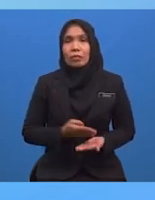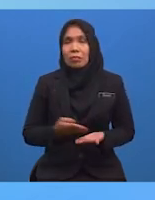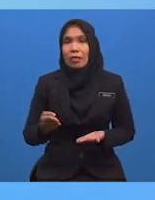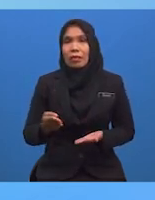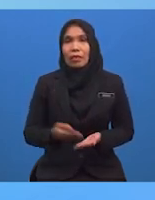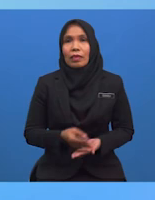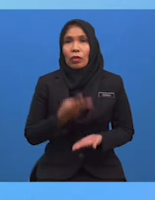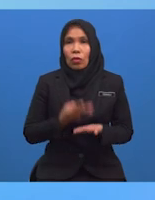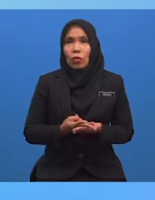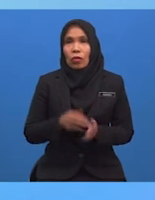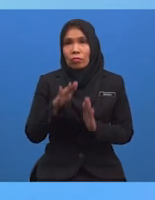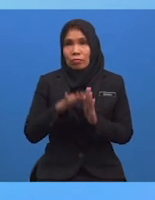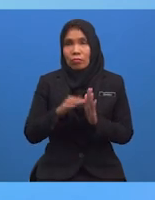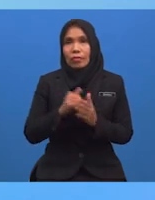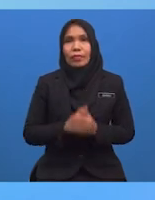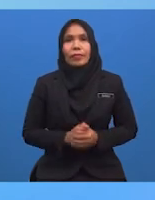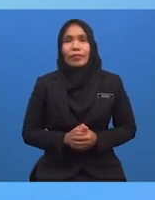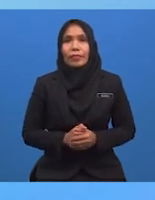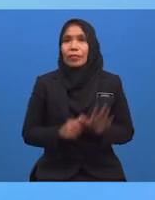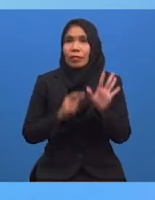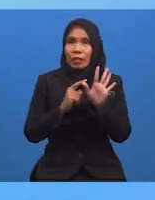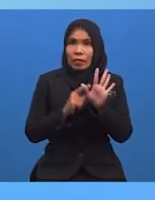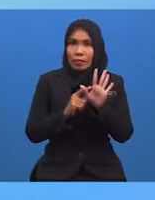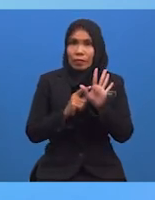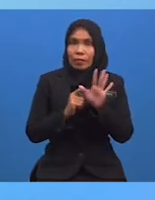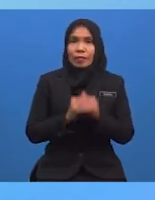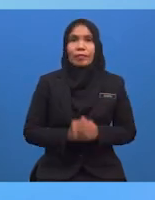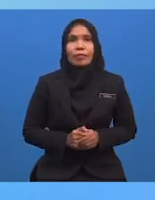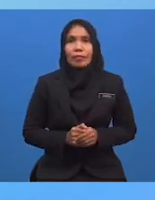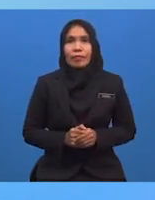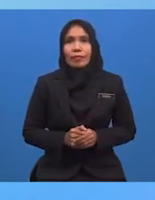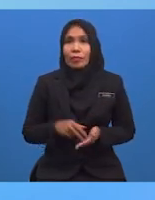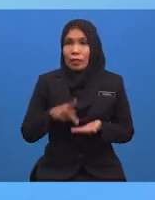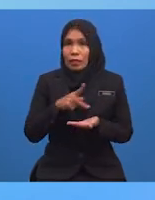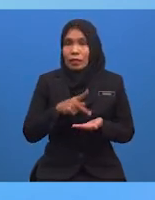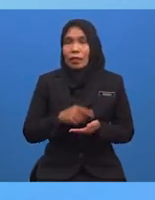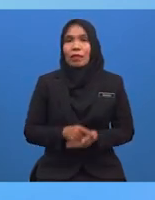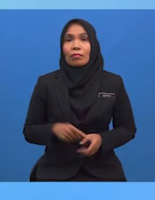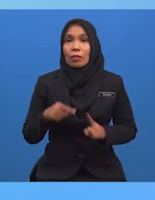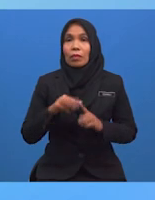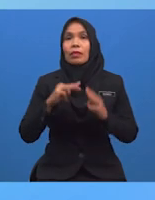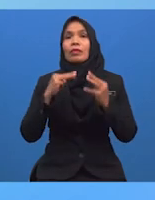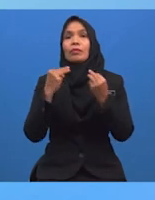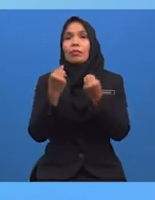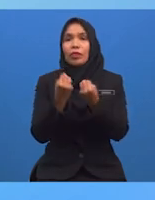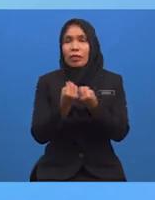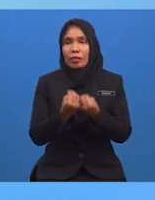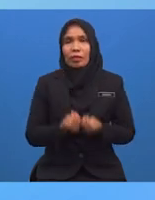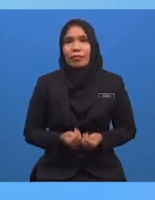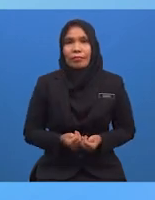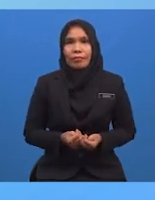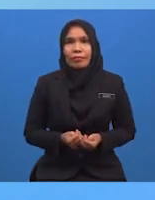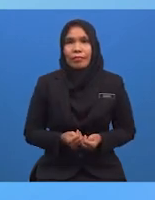merosot. Kelima, kesan terhadap golongan masyarakat pula, ada masyarakat yang